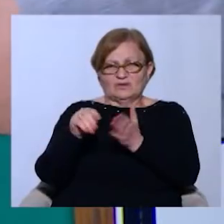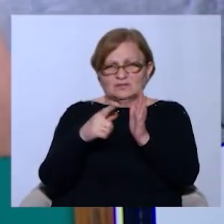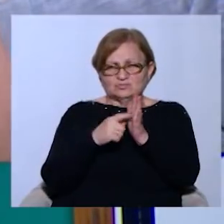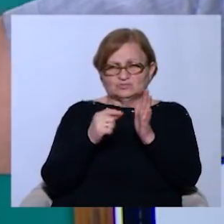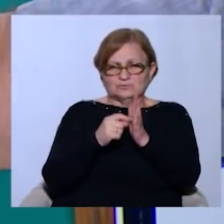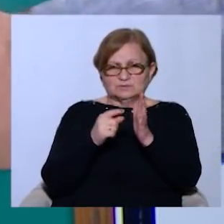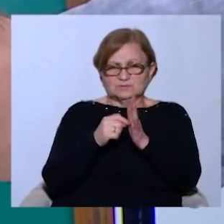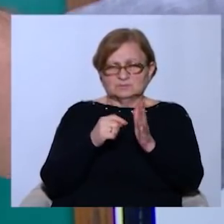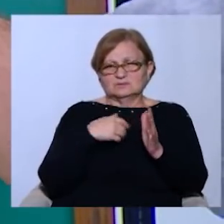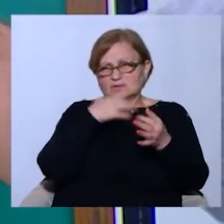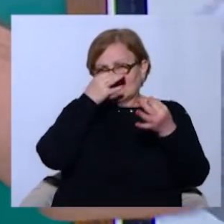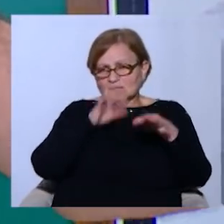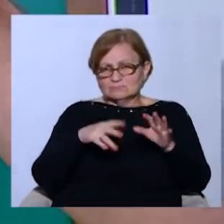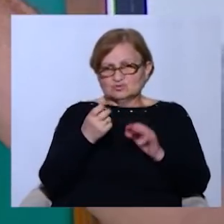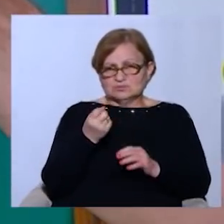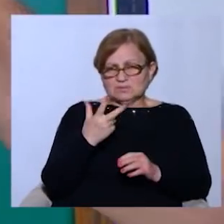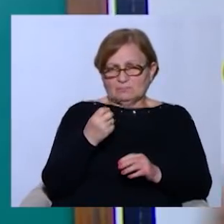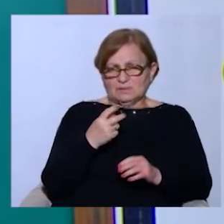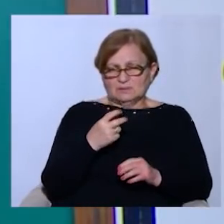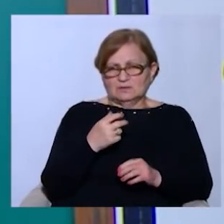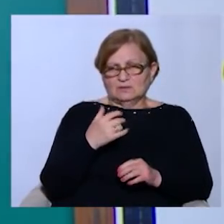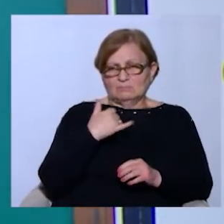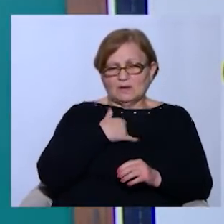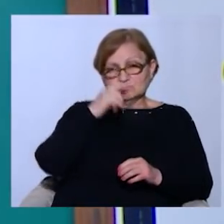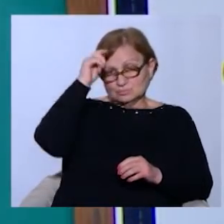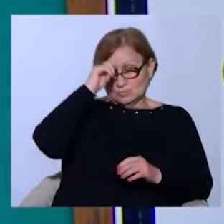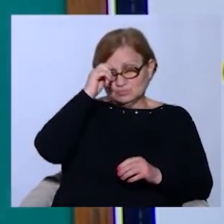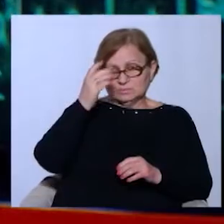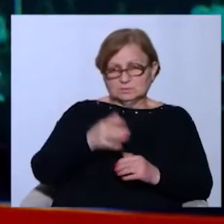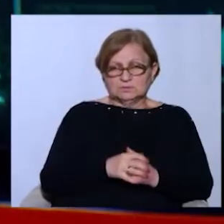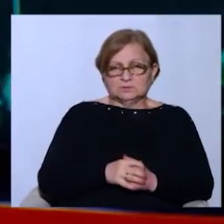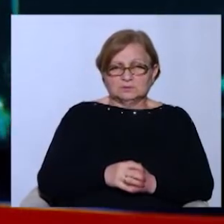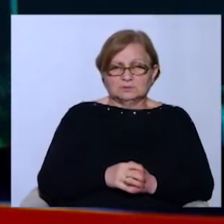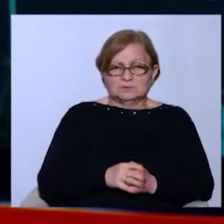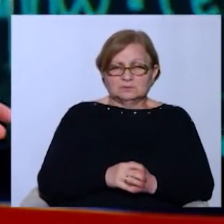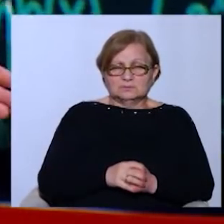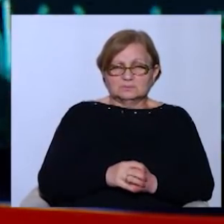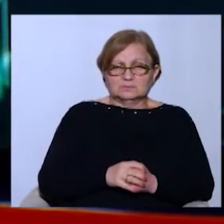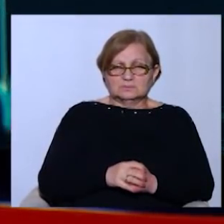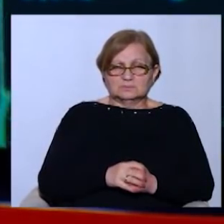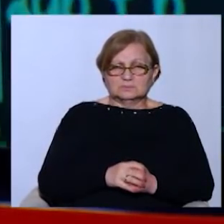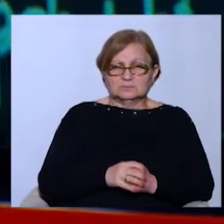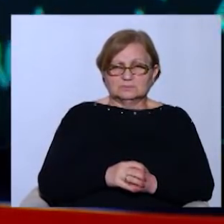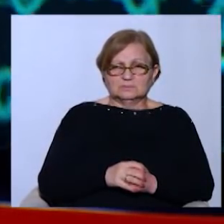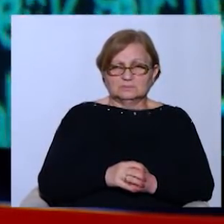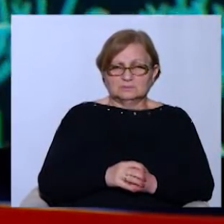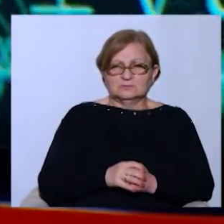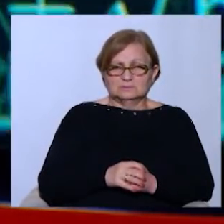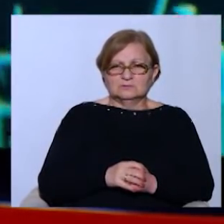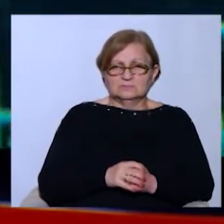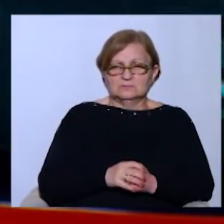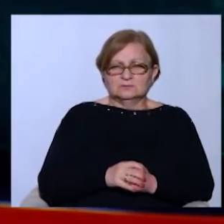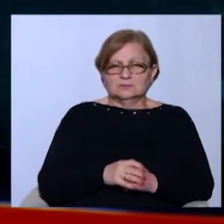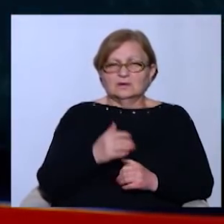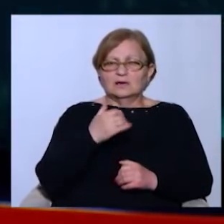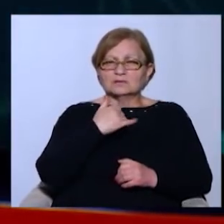მე მჩება 13 ლარი და მაქვს ქუდი. სინამდვილეში რაც მოხდებოდა, ის გავაკეთოთ და ბოლოს ნახავთ.